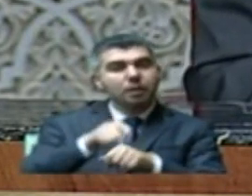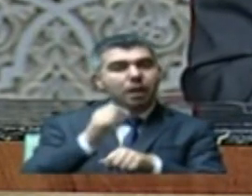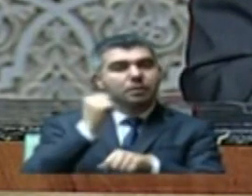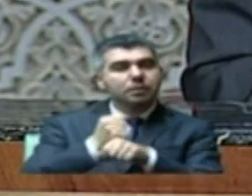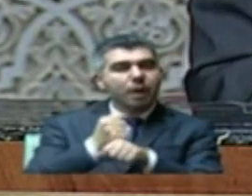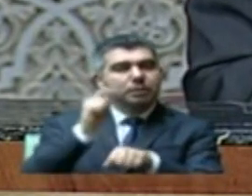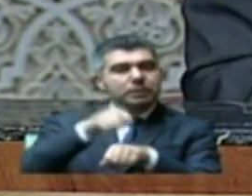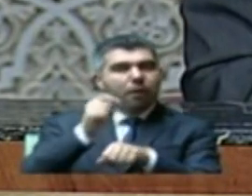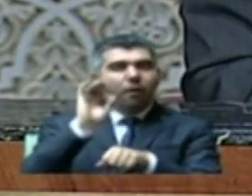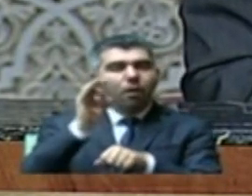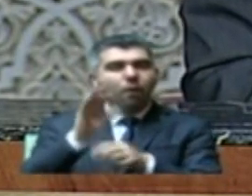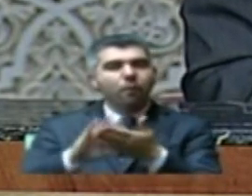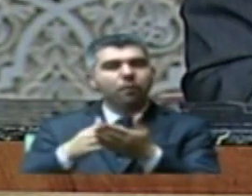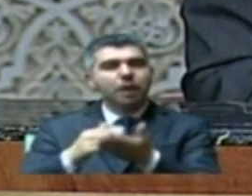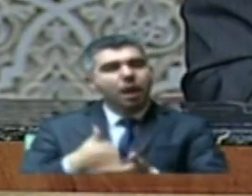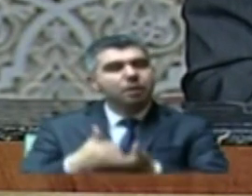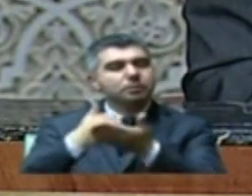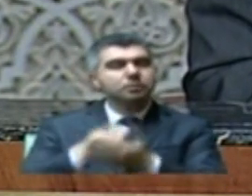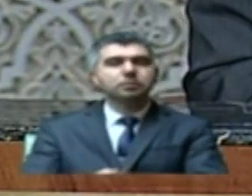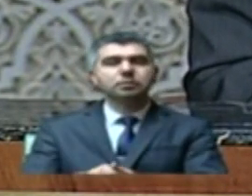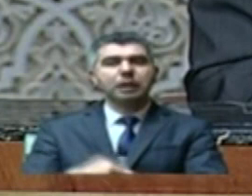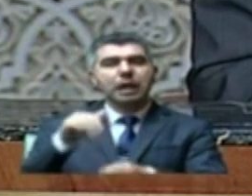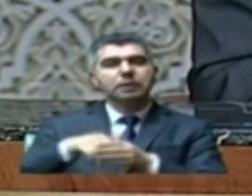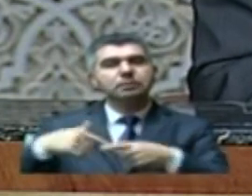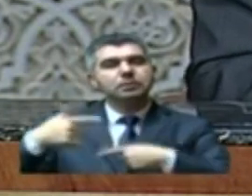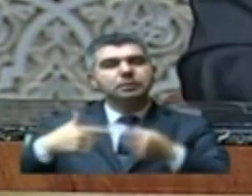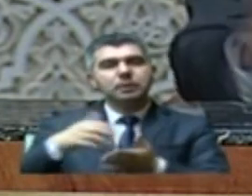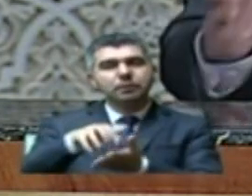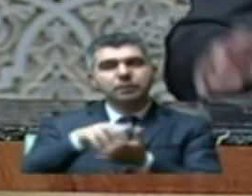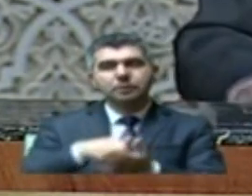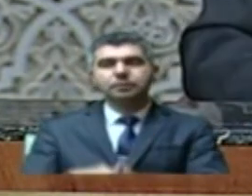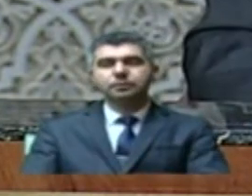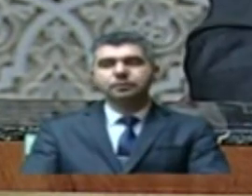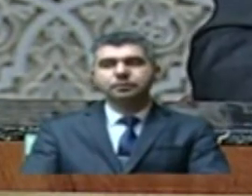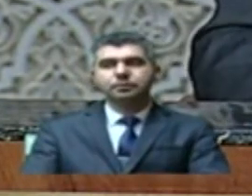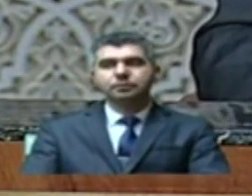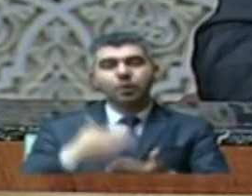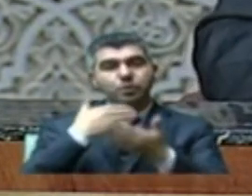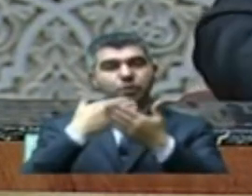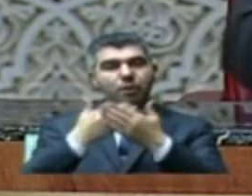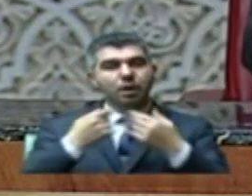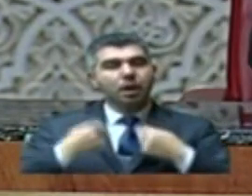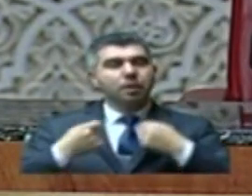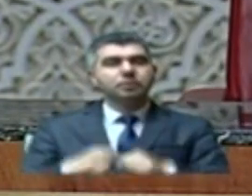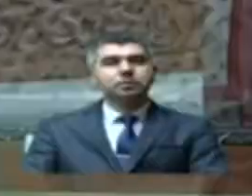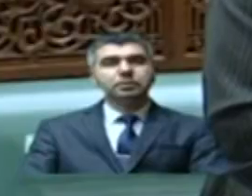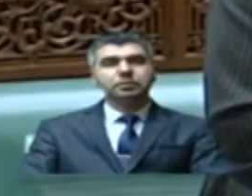التقليدية. الكلمة لأحد السادة المستشارين فريق الأسرة والمعاصرة. تفضل سيد مستشار. شكرا سيد رئيس،